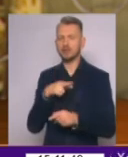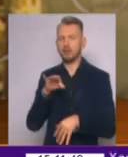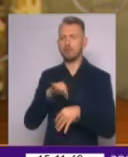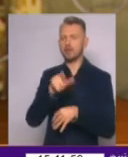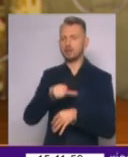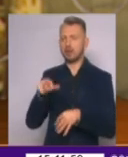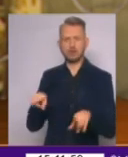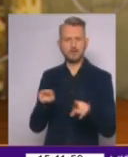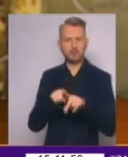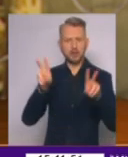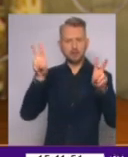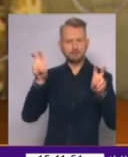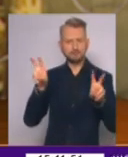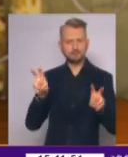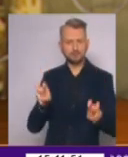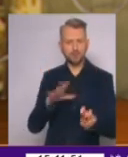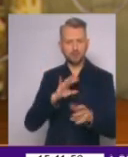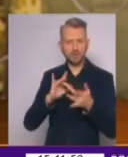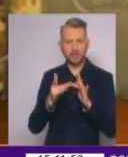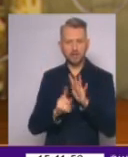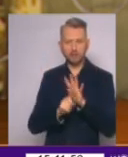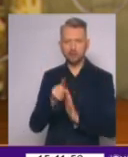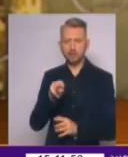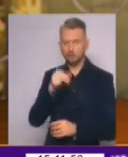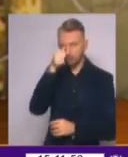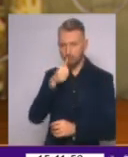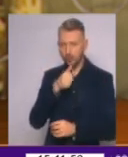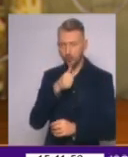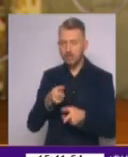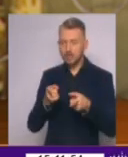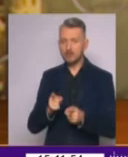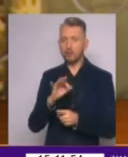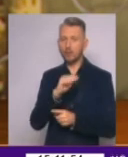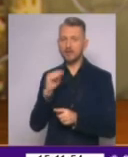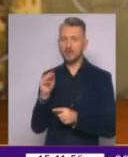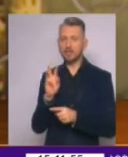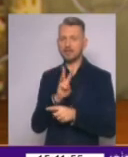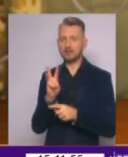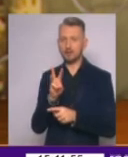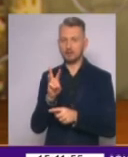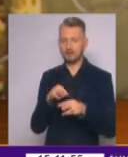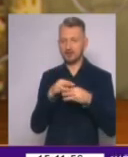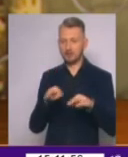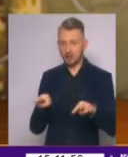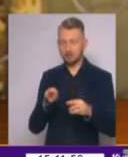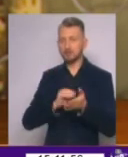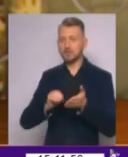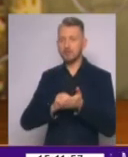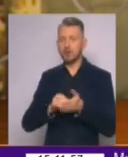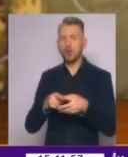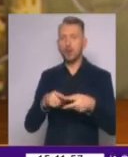заголовками майоріли інтернет-ЗМІ на початку лютого. І дійсно, на офіційному сайті МОЗу йдеться про те, що уряд ухвалив рішення